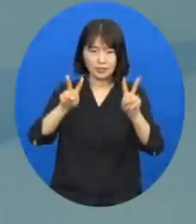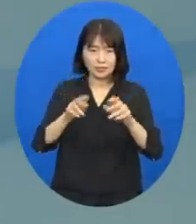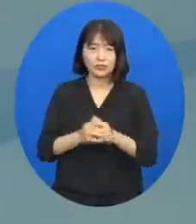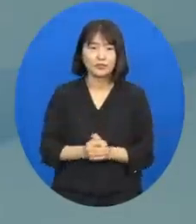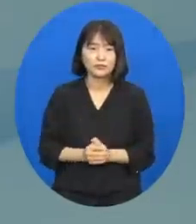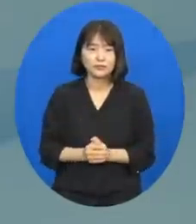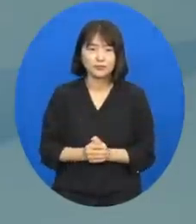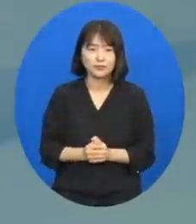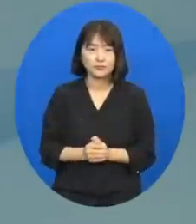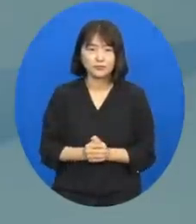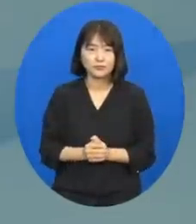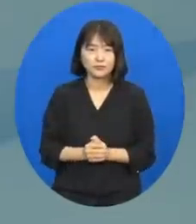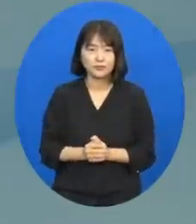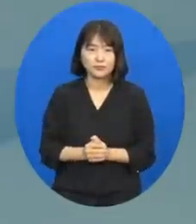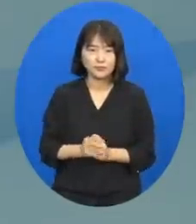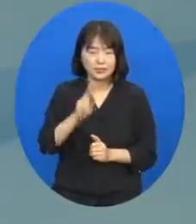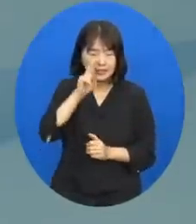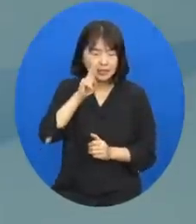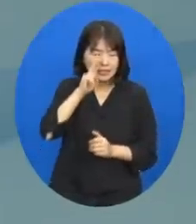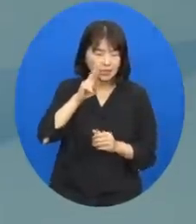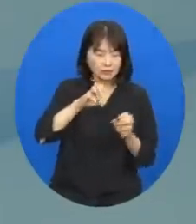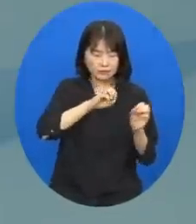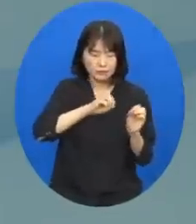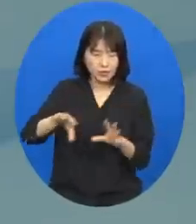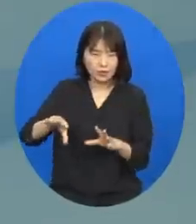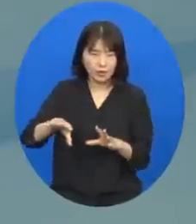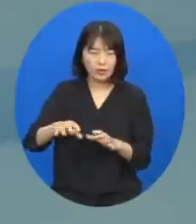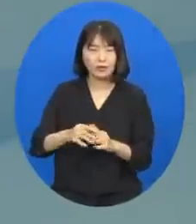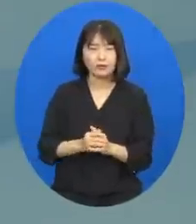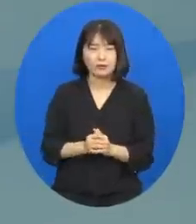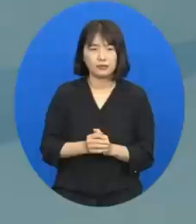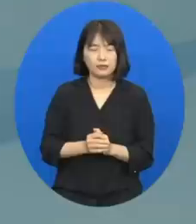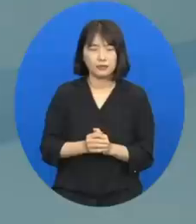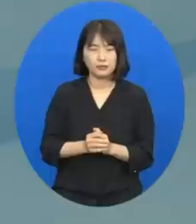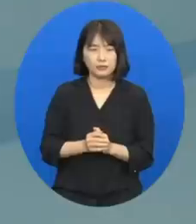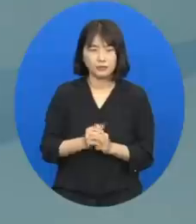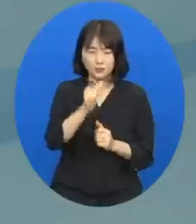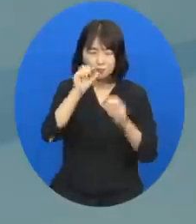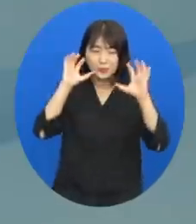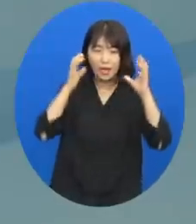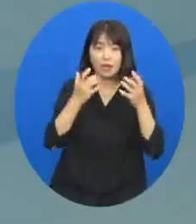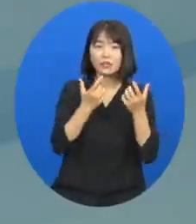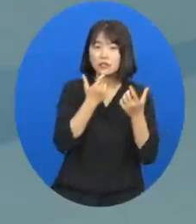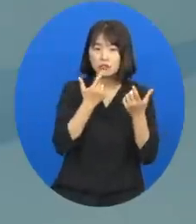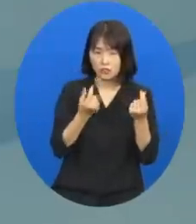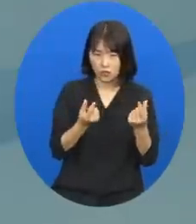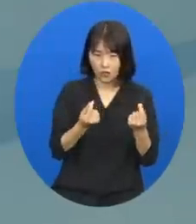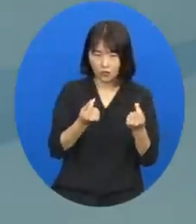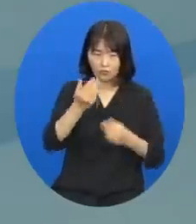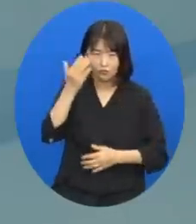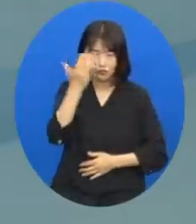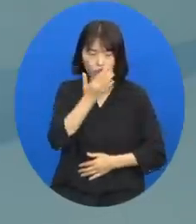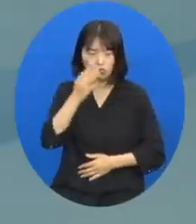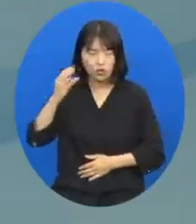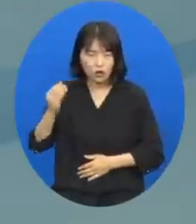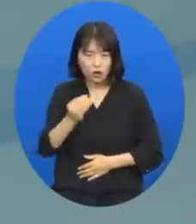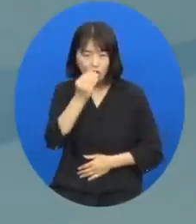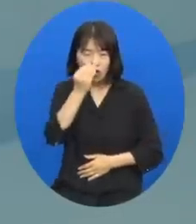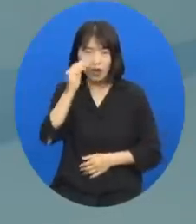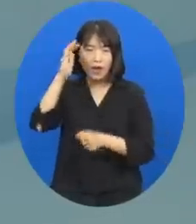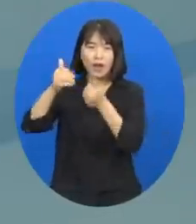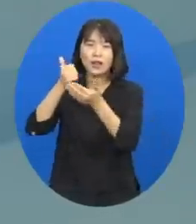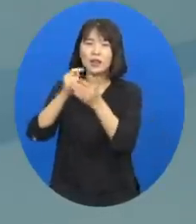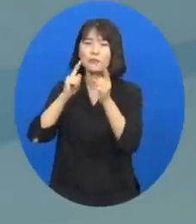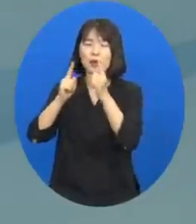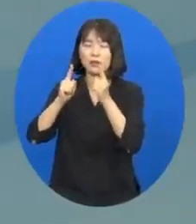얘기를 하죠 시 기술의 버리라 그러면서 이 절에 무슨 얘길 하냐면 갓난 아이들 같이 순전하고 신령한 젖을 사모하라